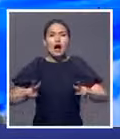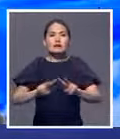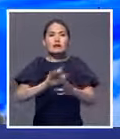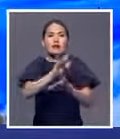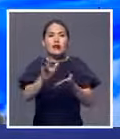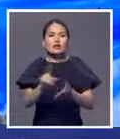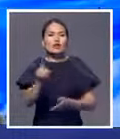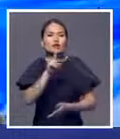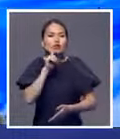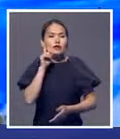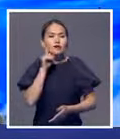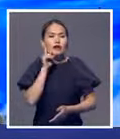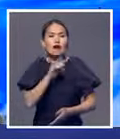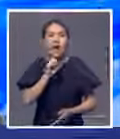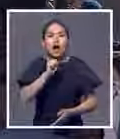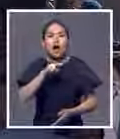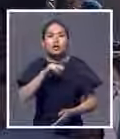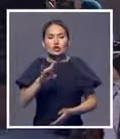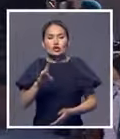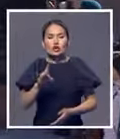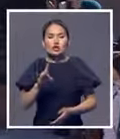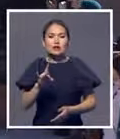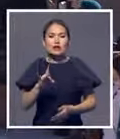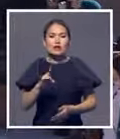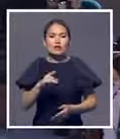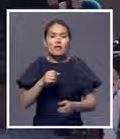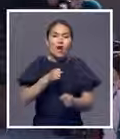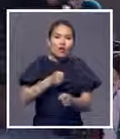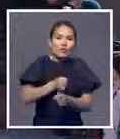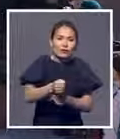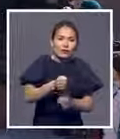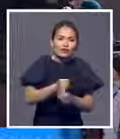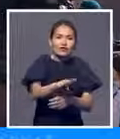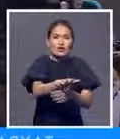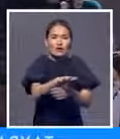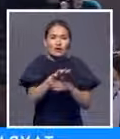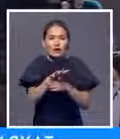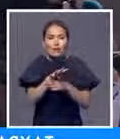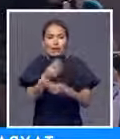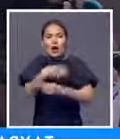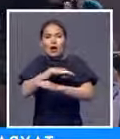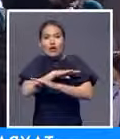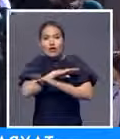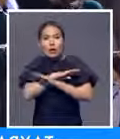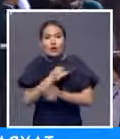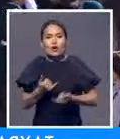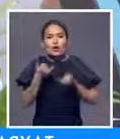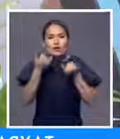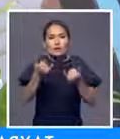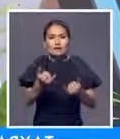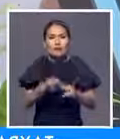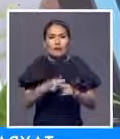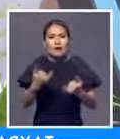Астана жастары Алжир саяси қуғын сүргін және тоталитаризм құрбандарының мемориалды музейіне арнайы саяхат жасады. Шараны ұйымдастырған Жас